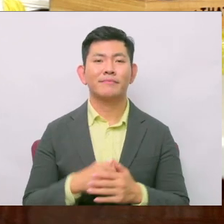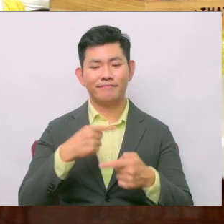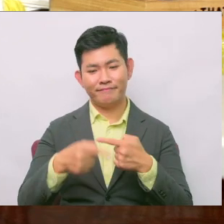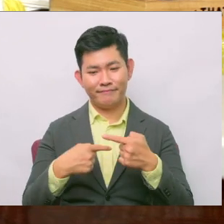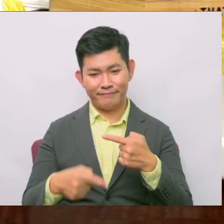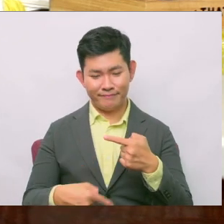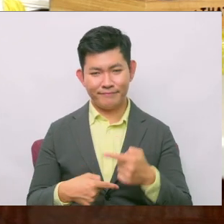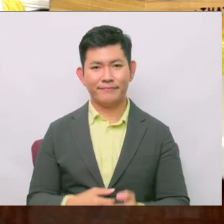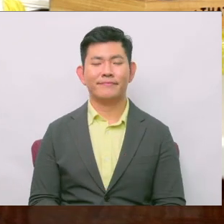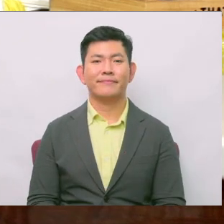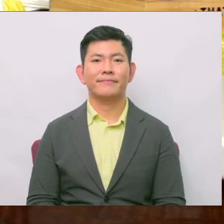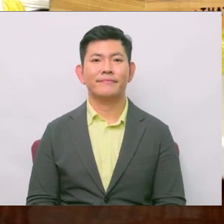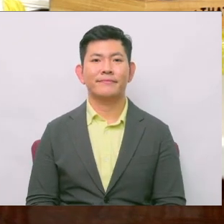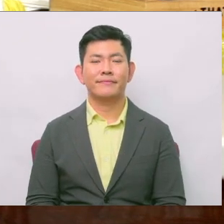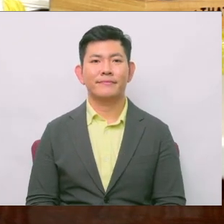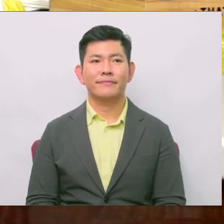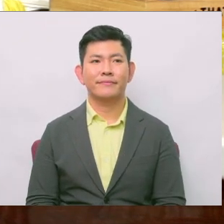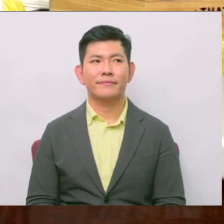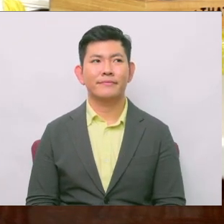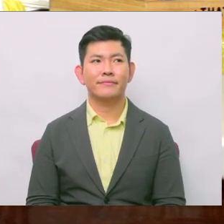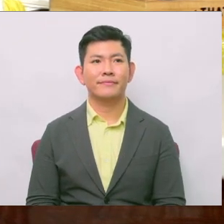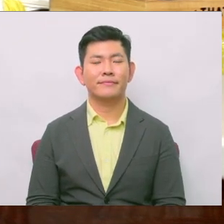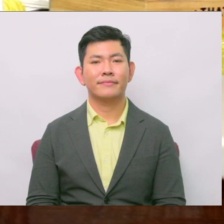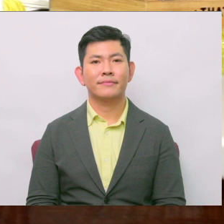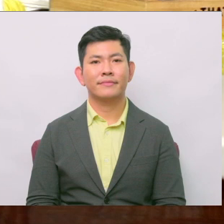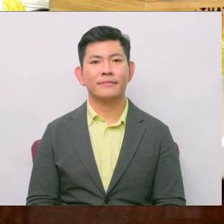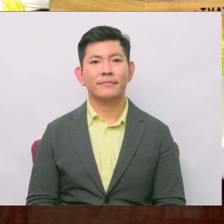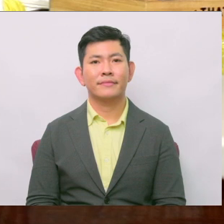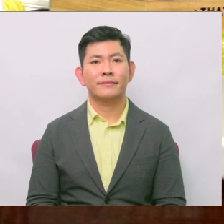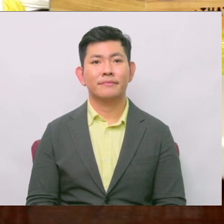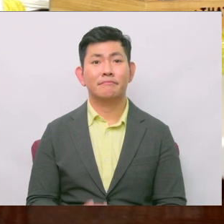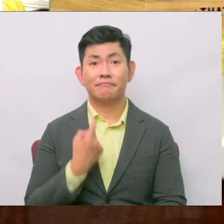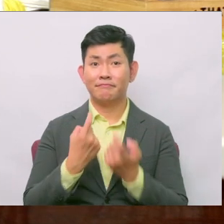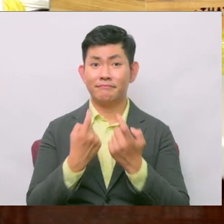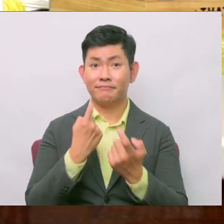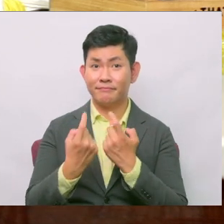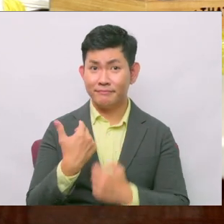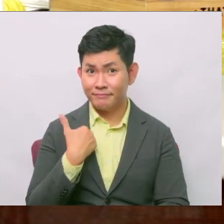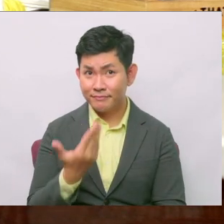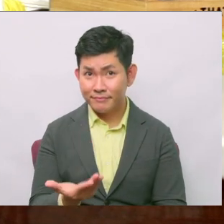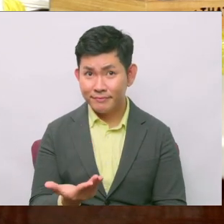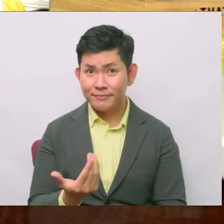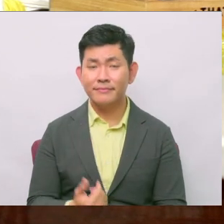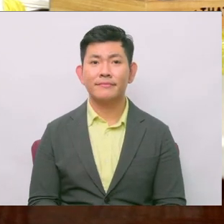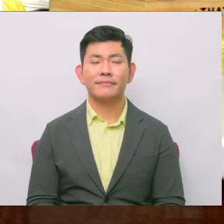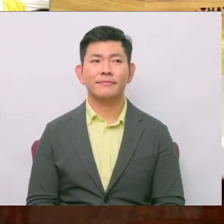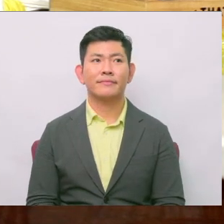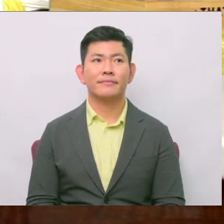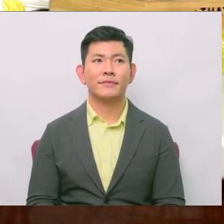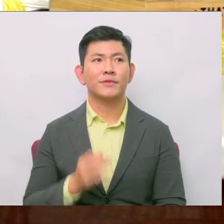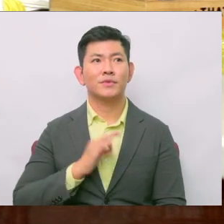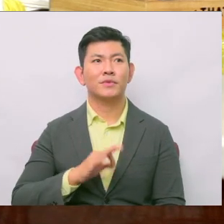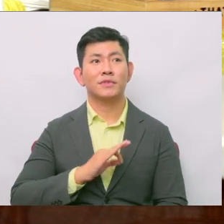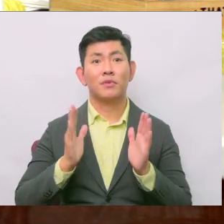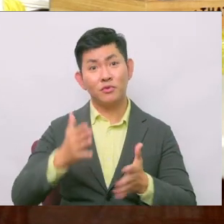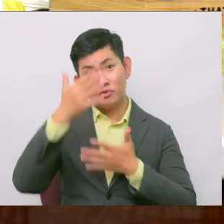กันค่ะมีคำถามเพิ่มเติมมาอีกไหมคะ รู้สึกว่าวันนี้คนจะสนใจลูกประค